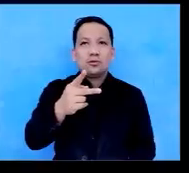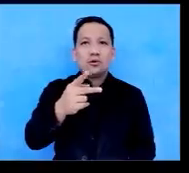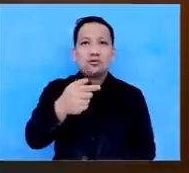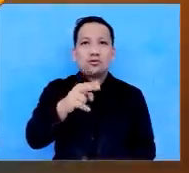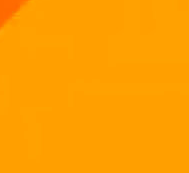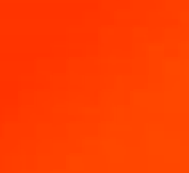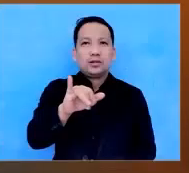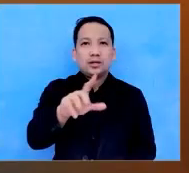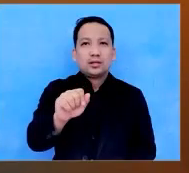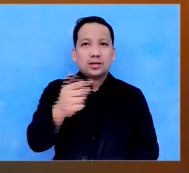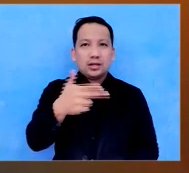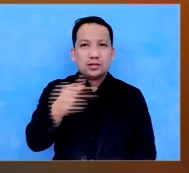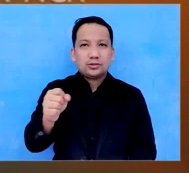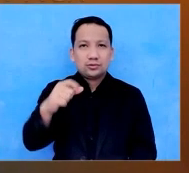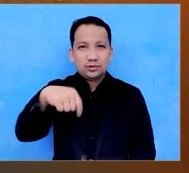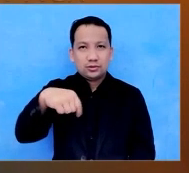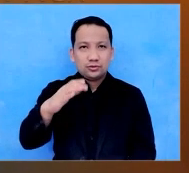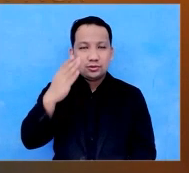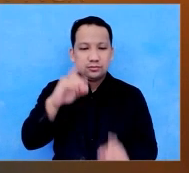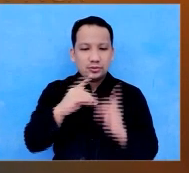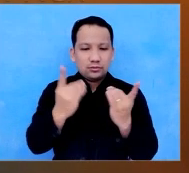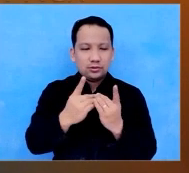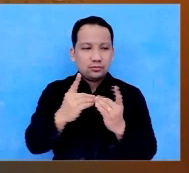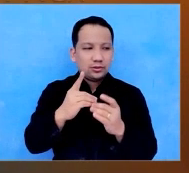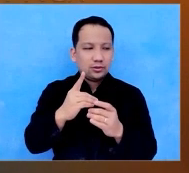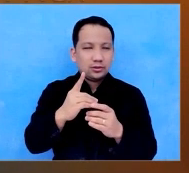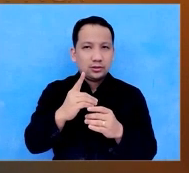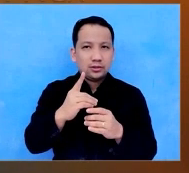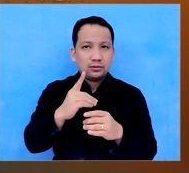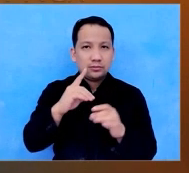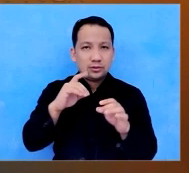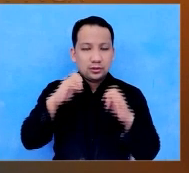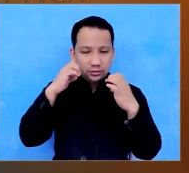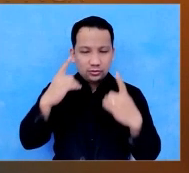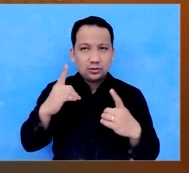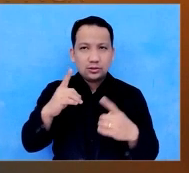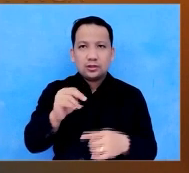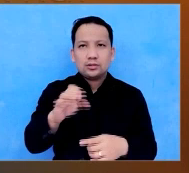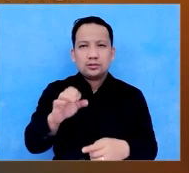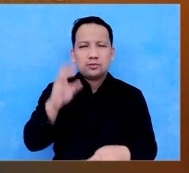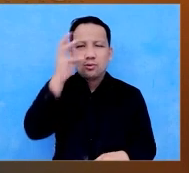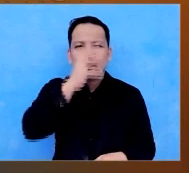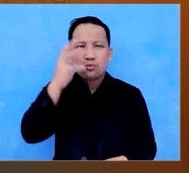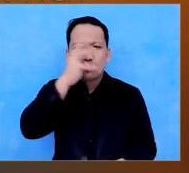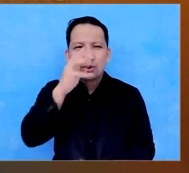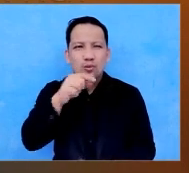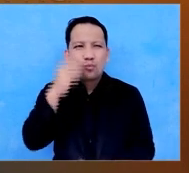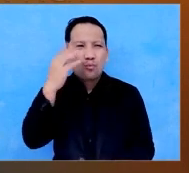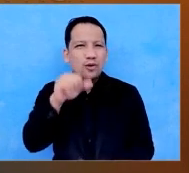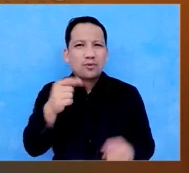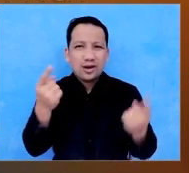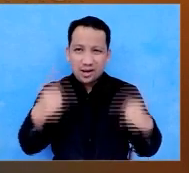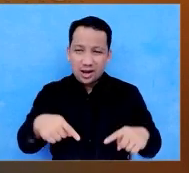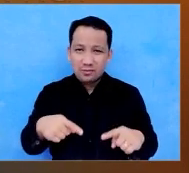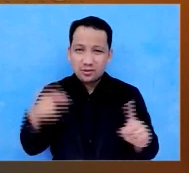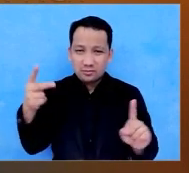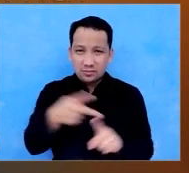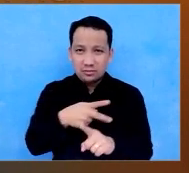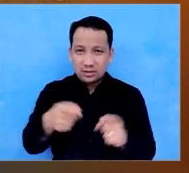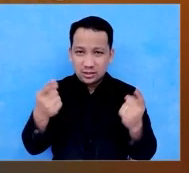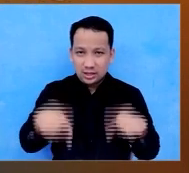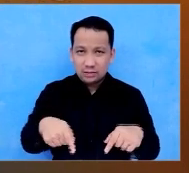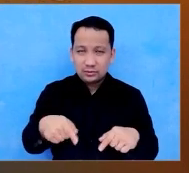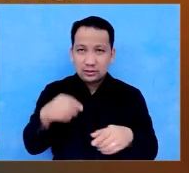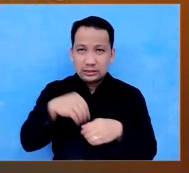City. Ayon sa DepEd National Capital Region, labis ang kanilang pagkabahala na may ganitong kabayolenteng insidente